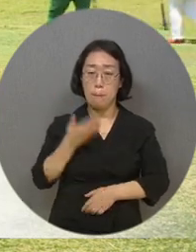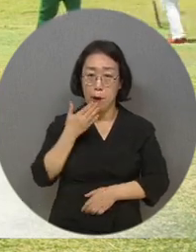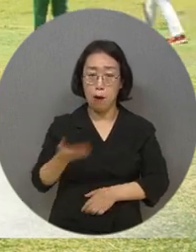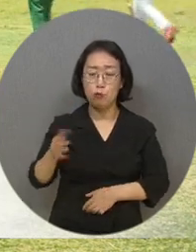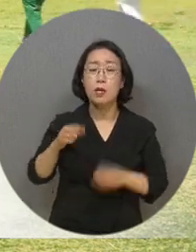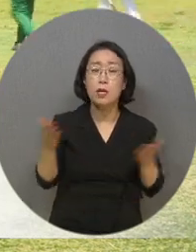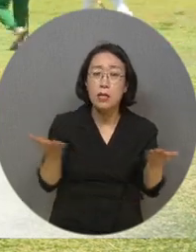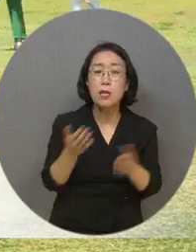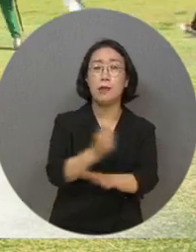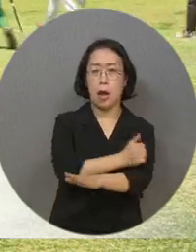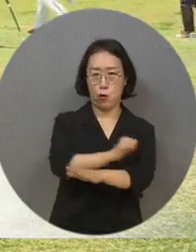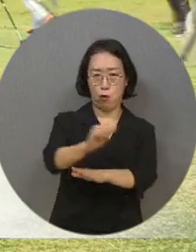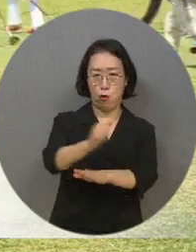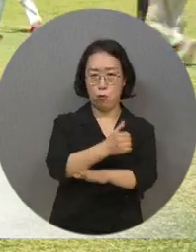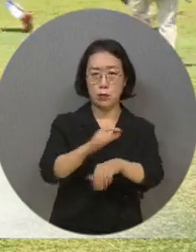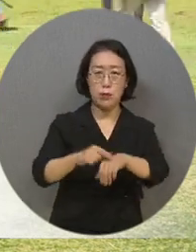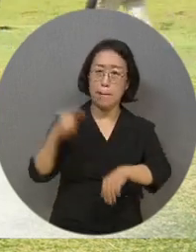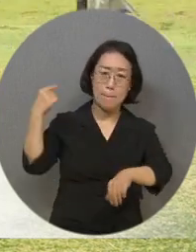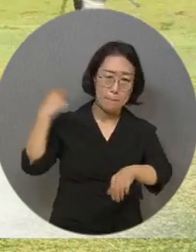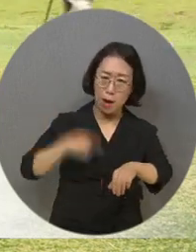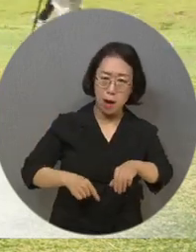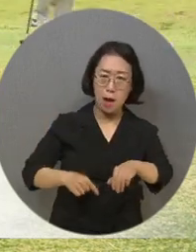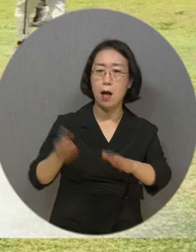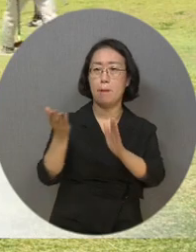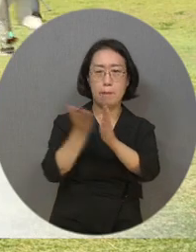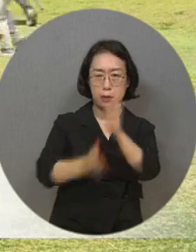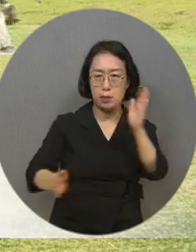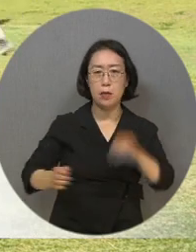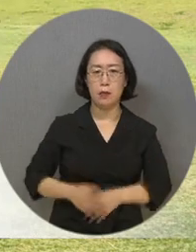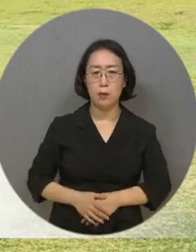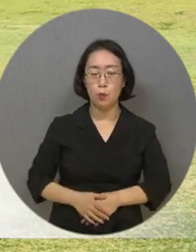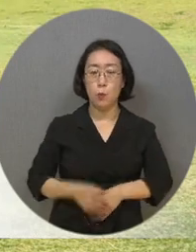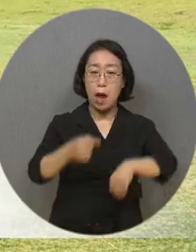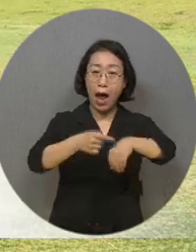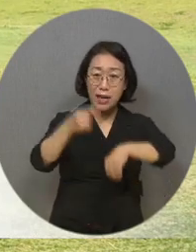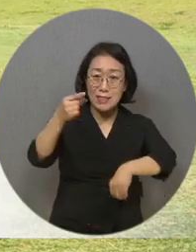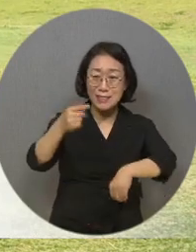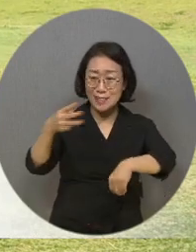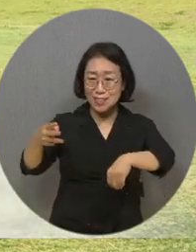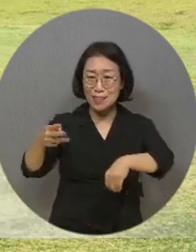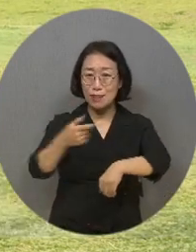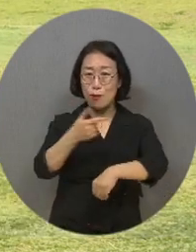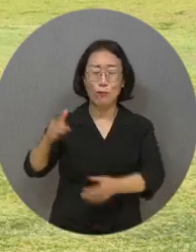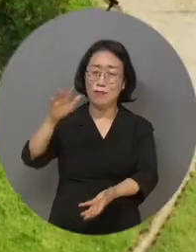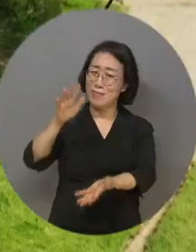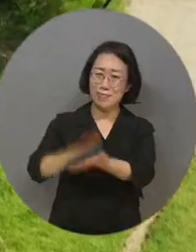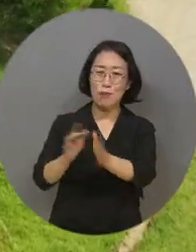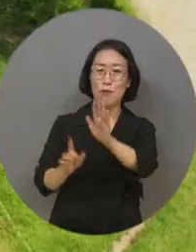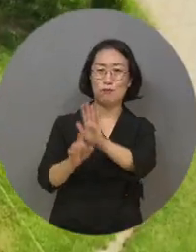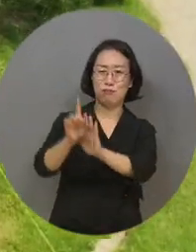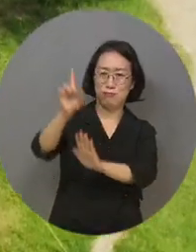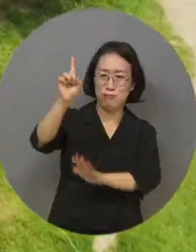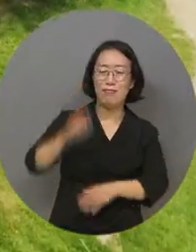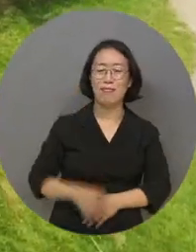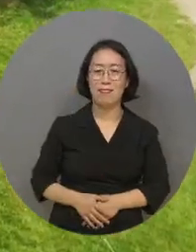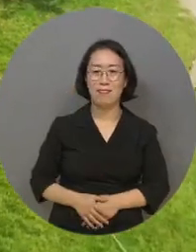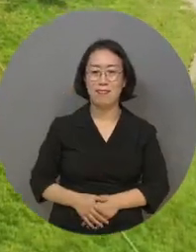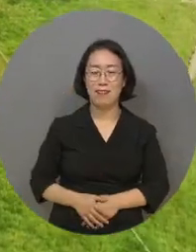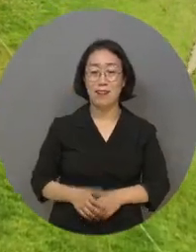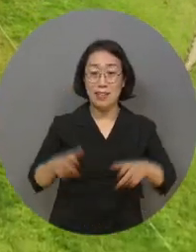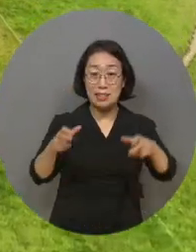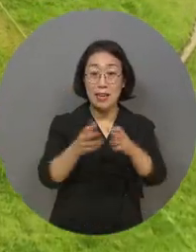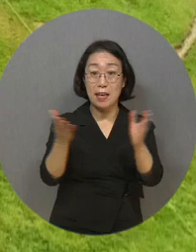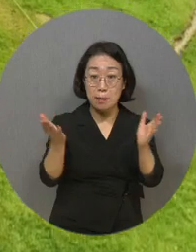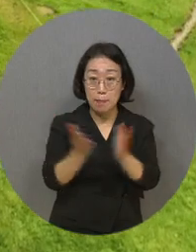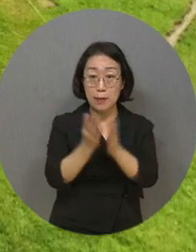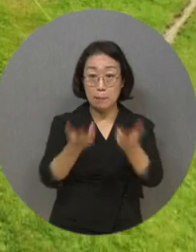직장 다니고 하다 보면 저희가 시간이 또 딸리고 1시는 또 3시까지 너무 뜨거워요. 장애인 전용 파크